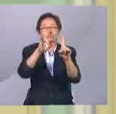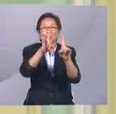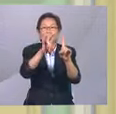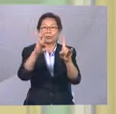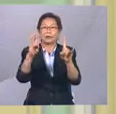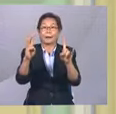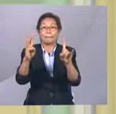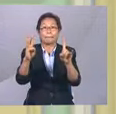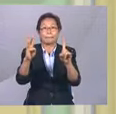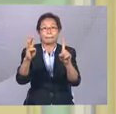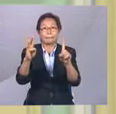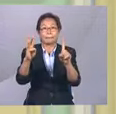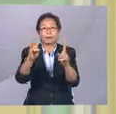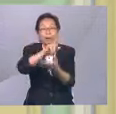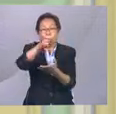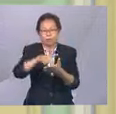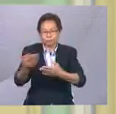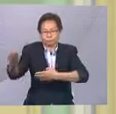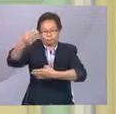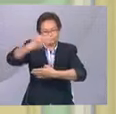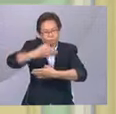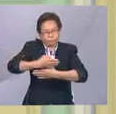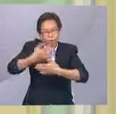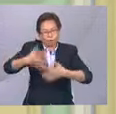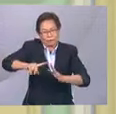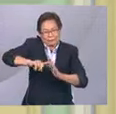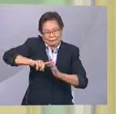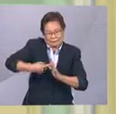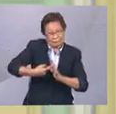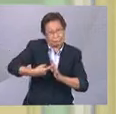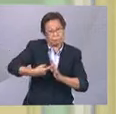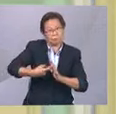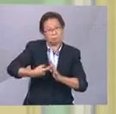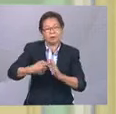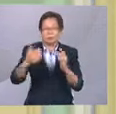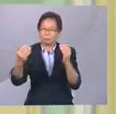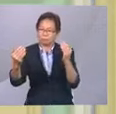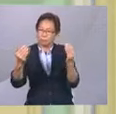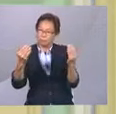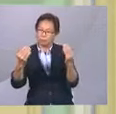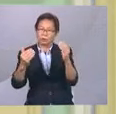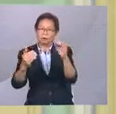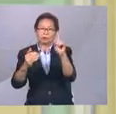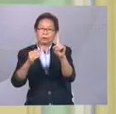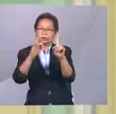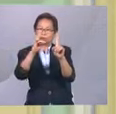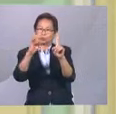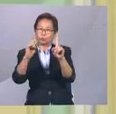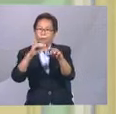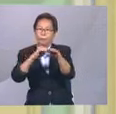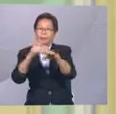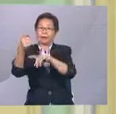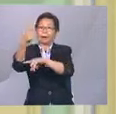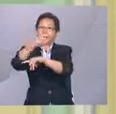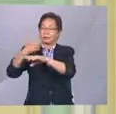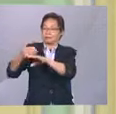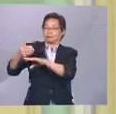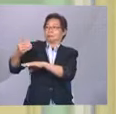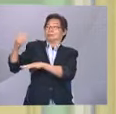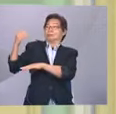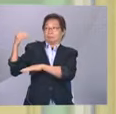176 pusat korentin telah beroperasi berbanding 174 pada hari sebelumnya